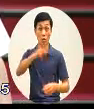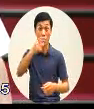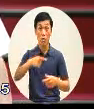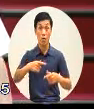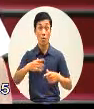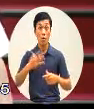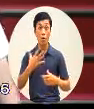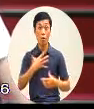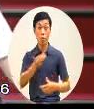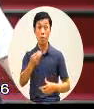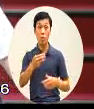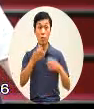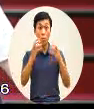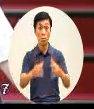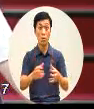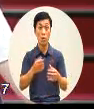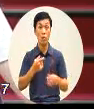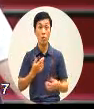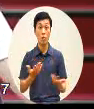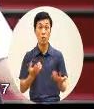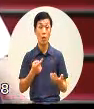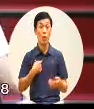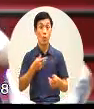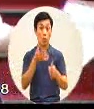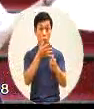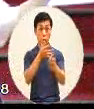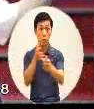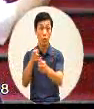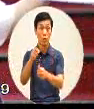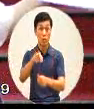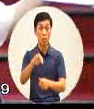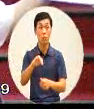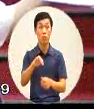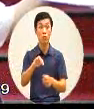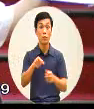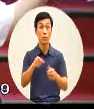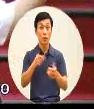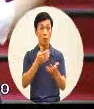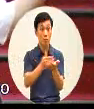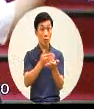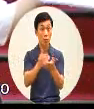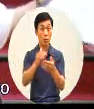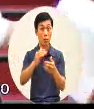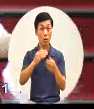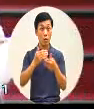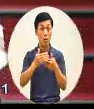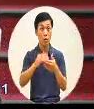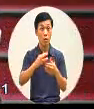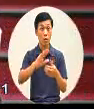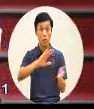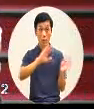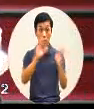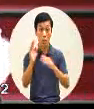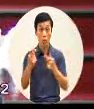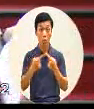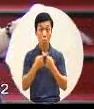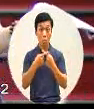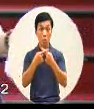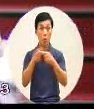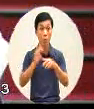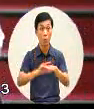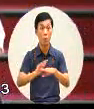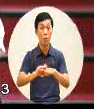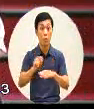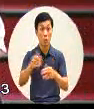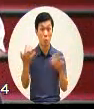知道？我问过啦吼、哦，本身啦、啊、吼。这样的一个处理方式，它是有争议的，而且是